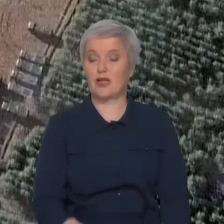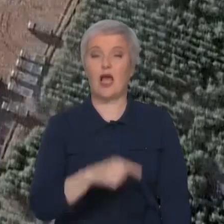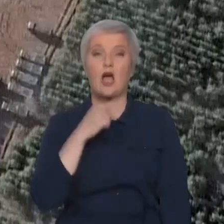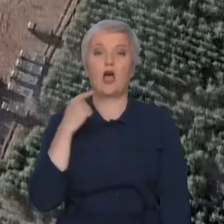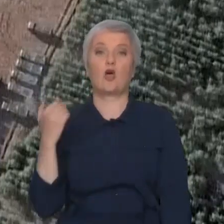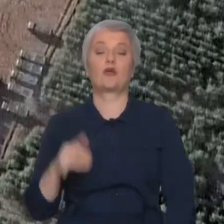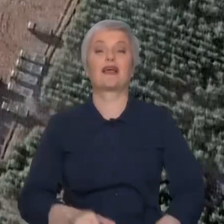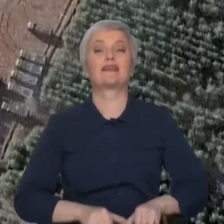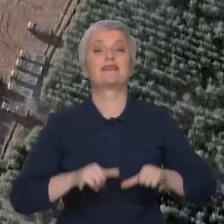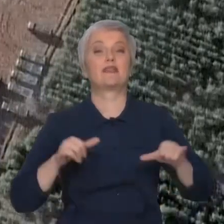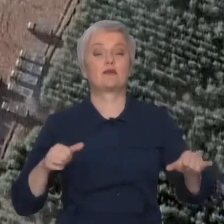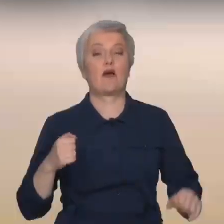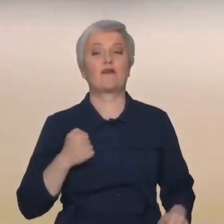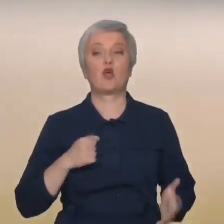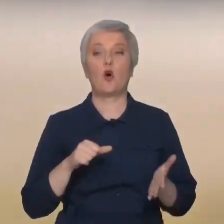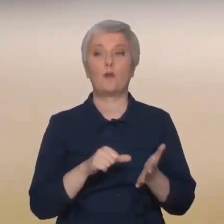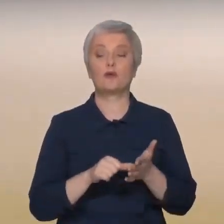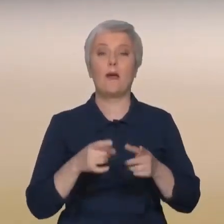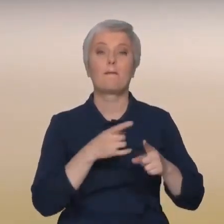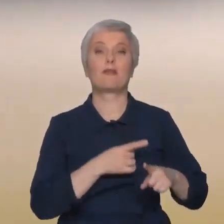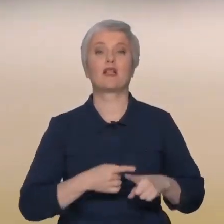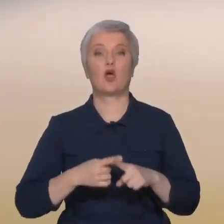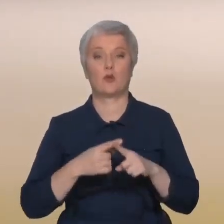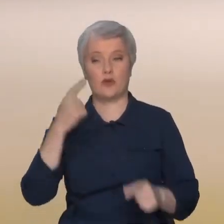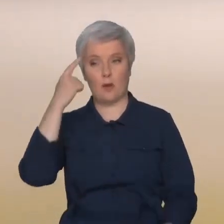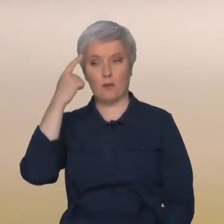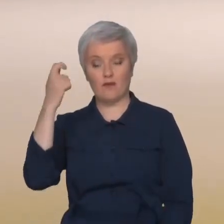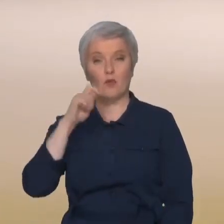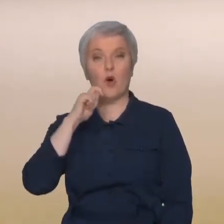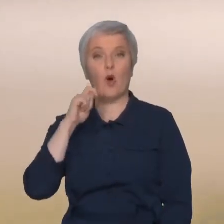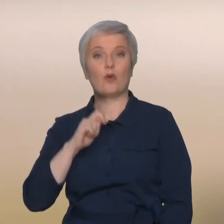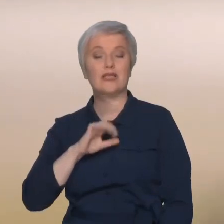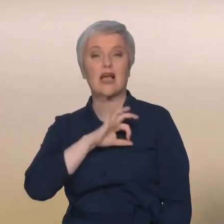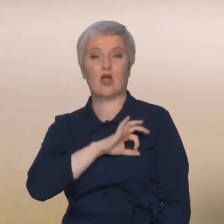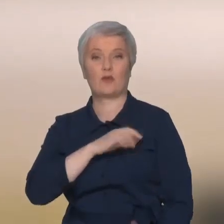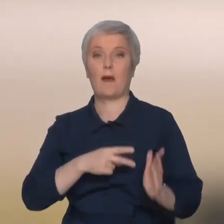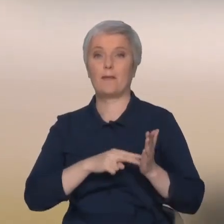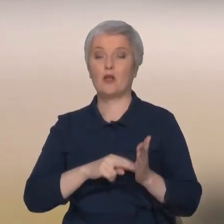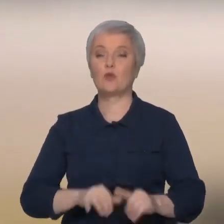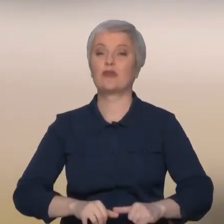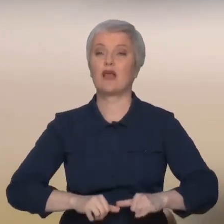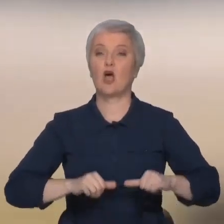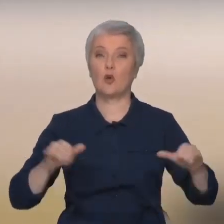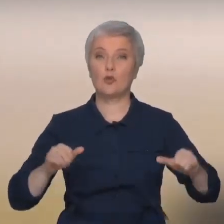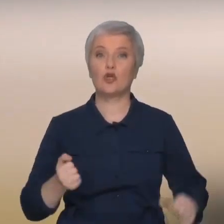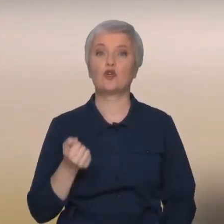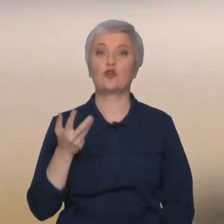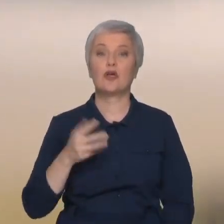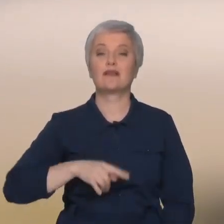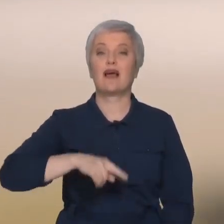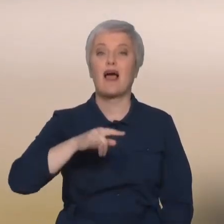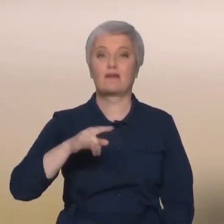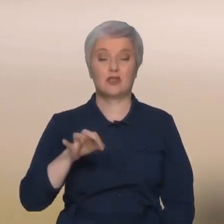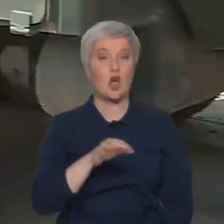Росія збільшує військову присутність у Білорусі, повідомила українська розвідка, планують нарощувати чисельність авіації. Офіційно для